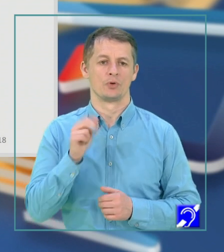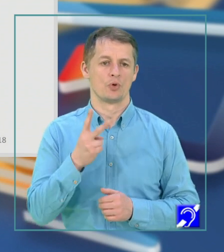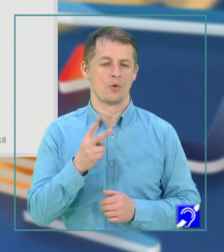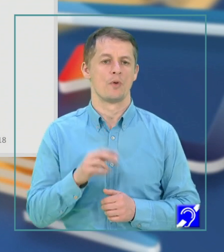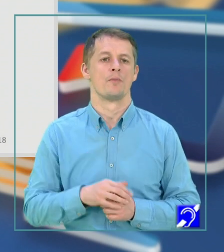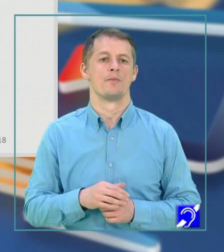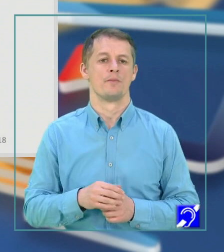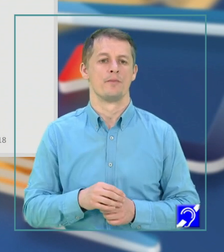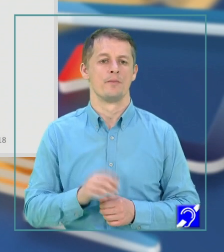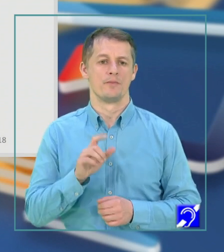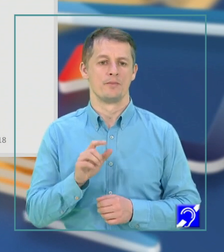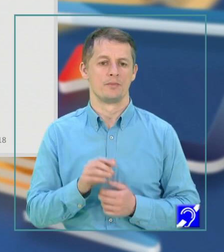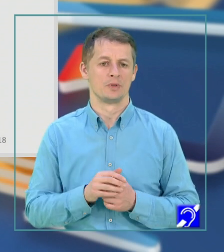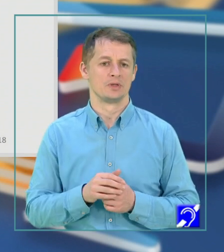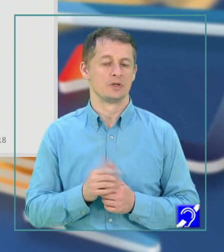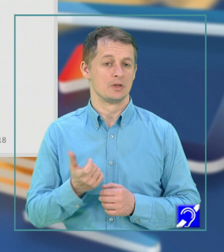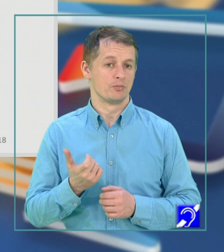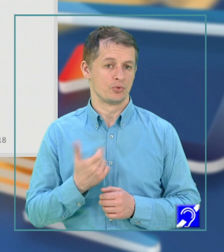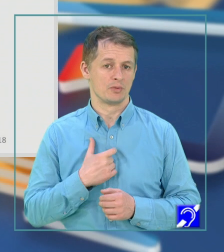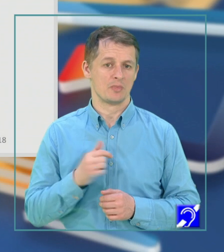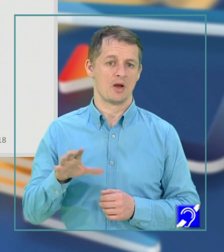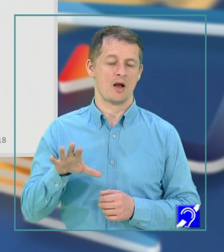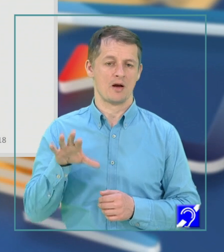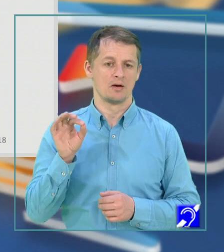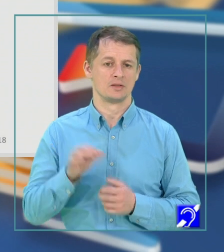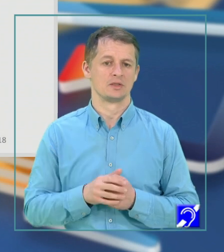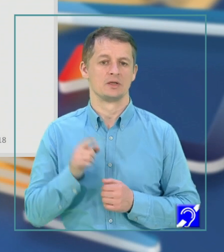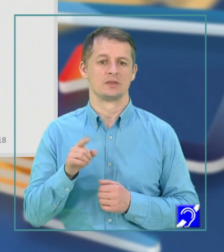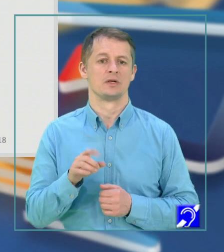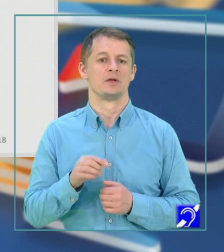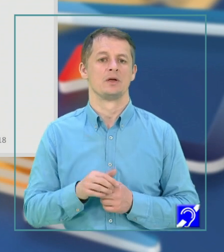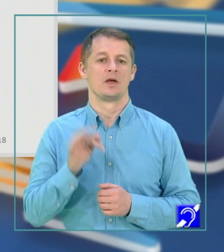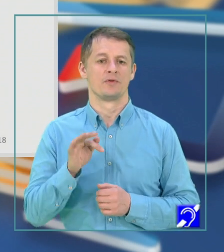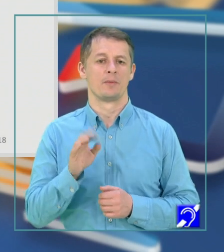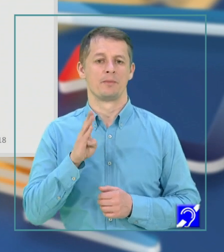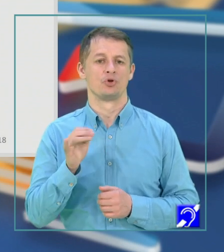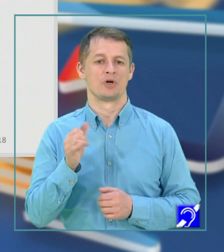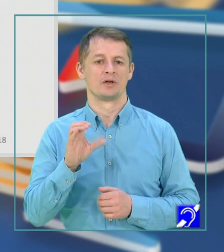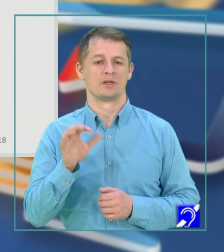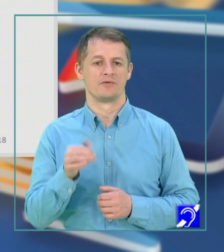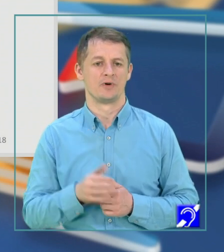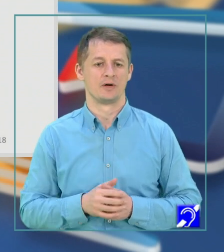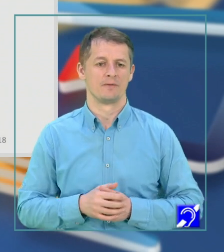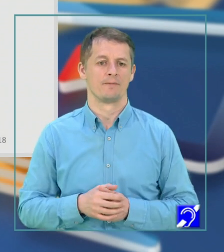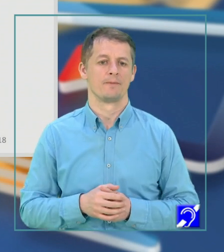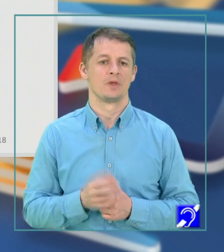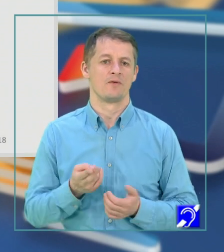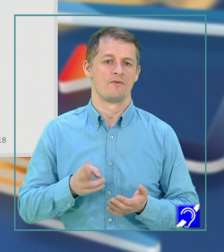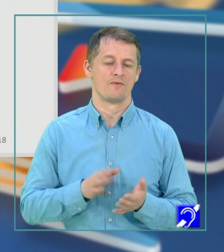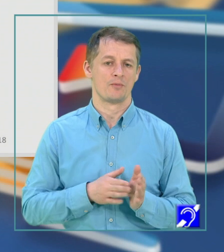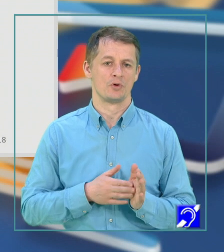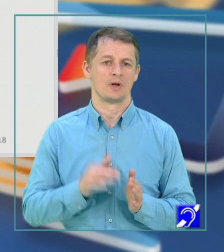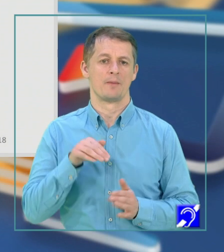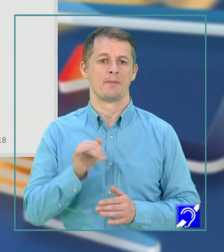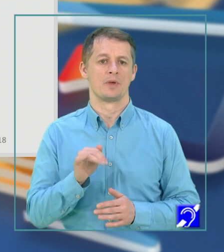din injectivă și surjectivă, deducem că f este bijectivă, iar din faptul că era morfism și